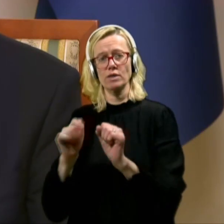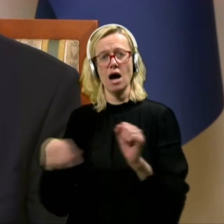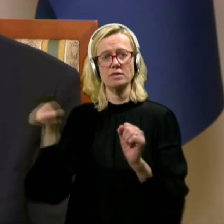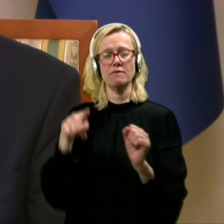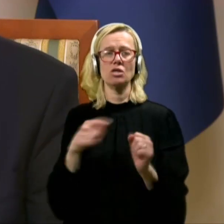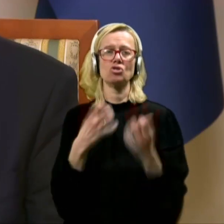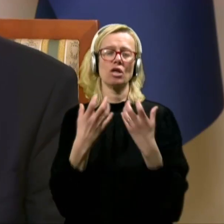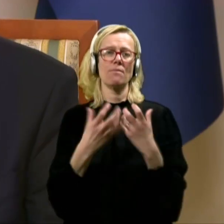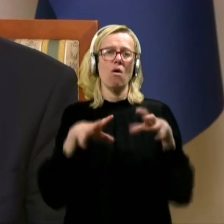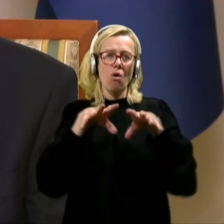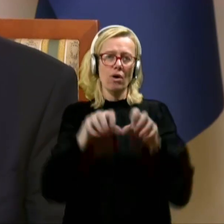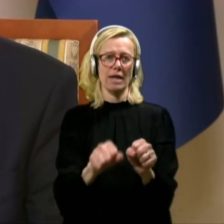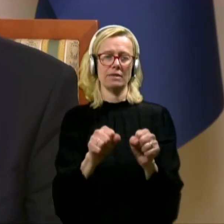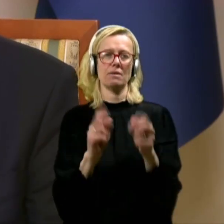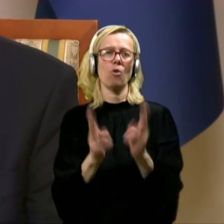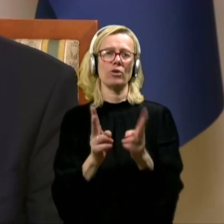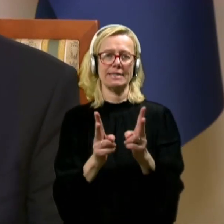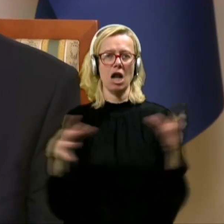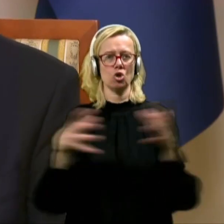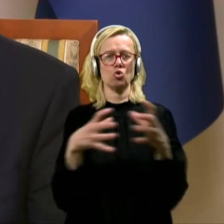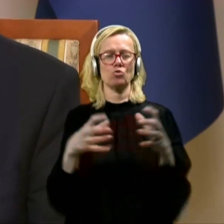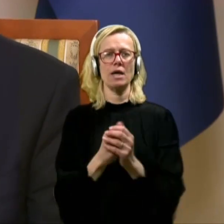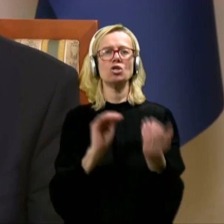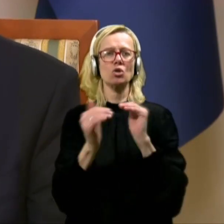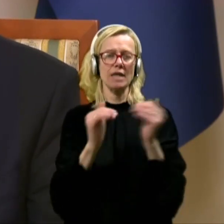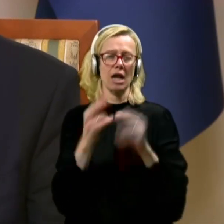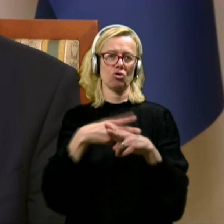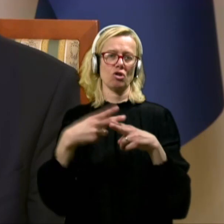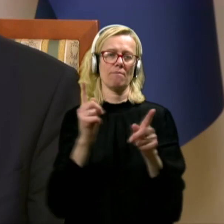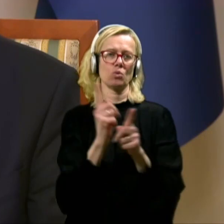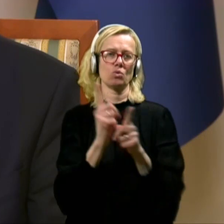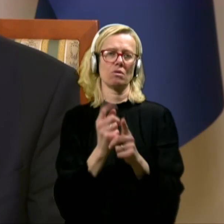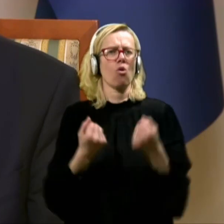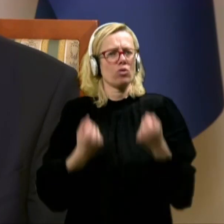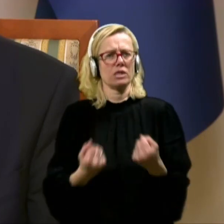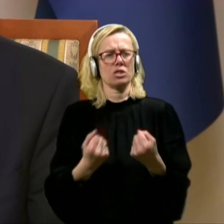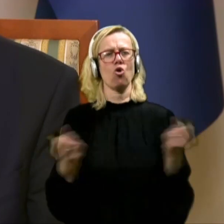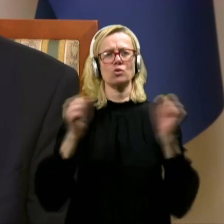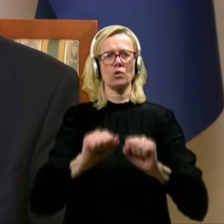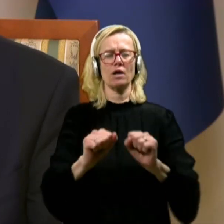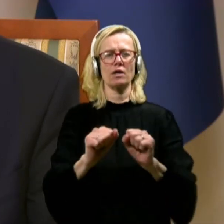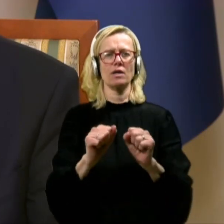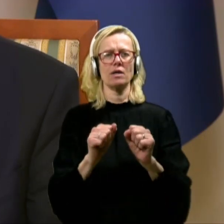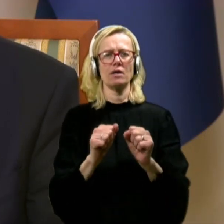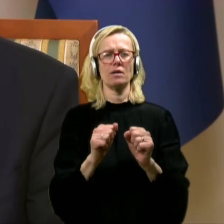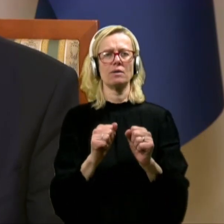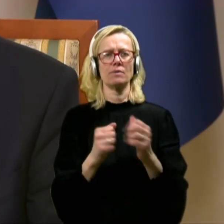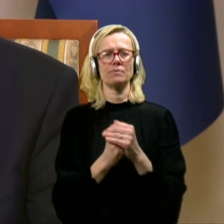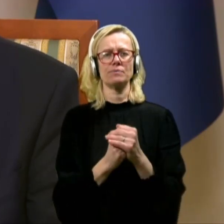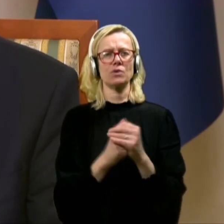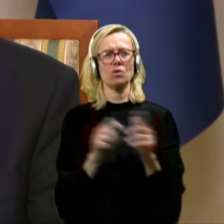pač ohranimo potencijale družbe. Socialno državo pa tudi kondicijo gospodarstva pristop je enak, kot je